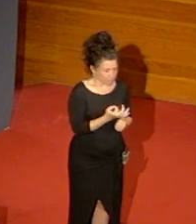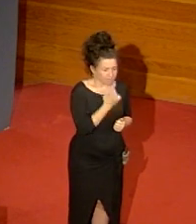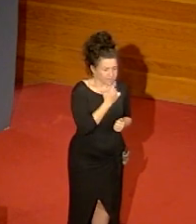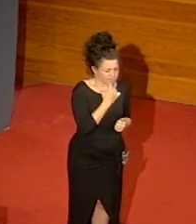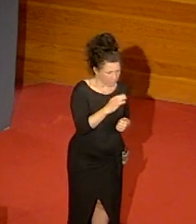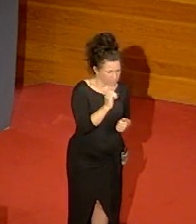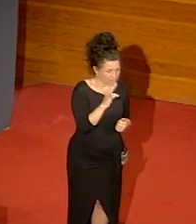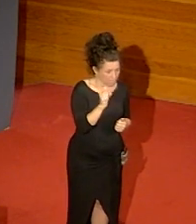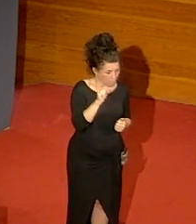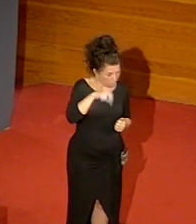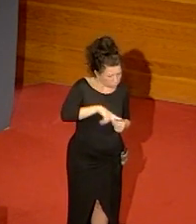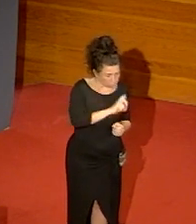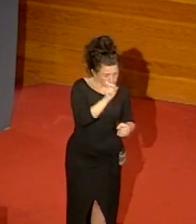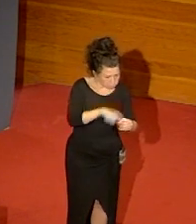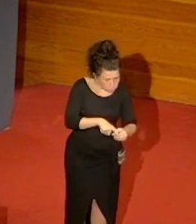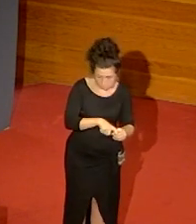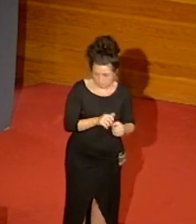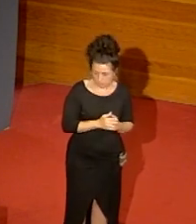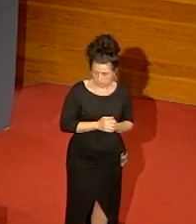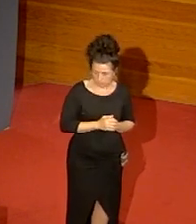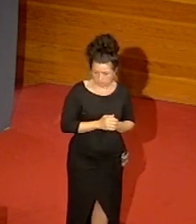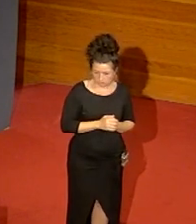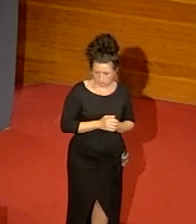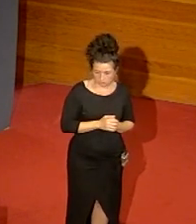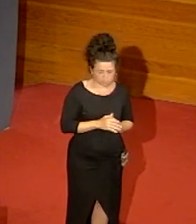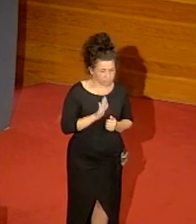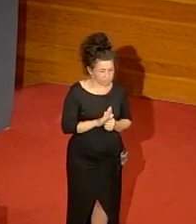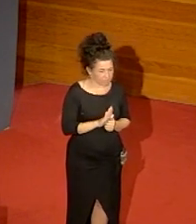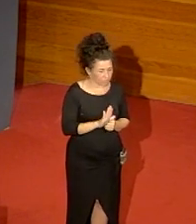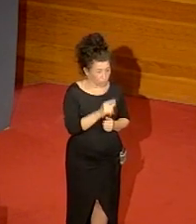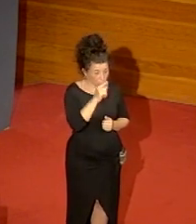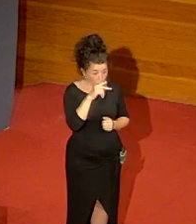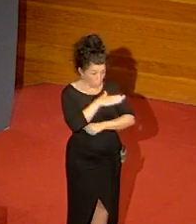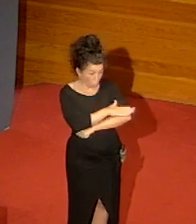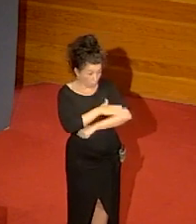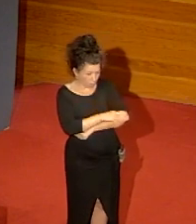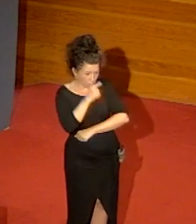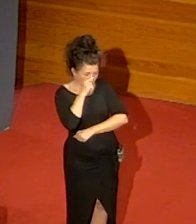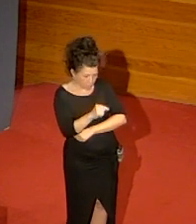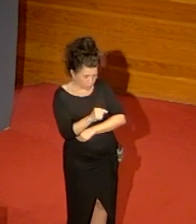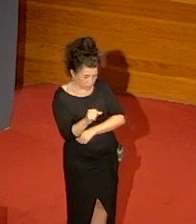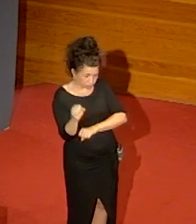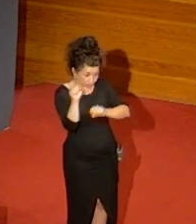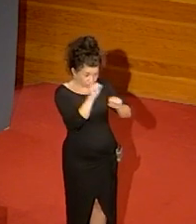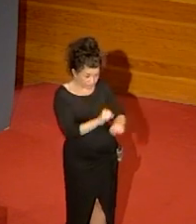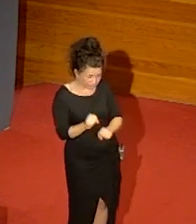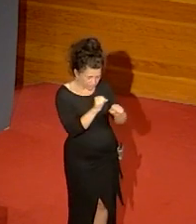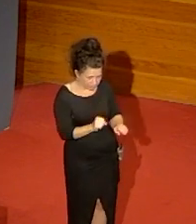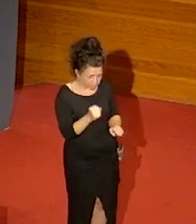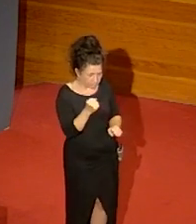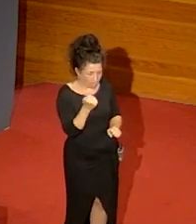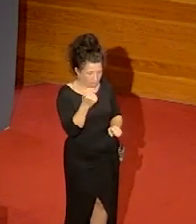da, Putinen ekintzak eragin dute hau. Baina Putinen gobernua babesten dutenek oso ikuspegi ezberdina